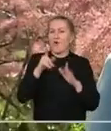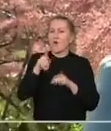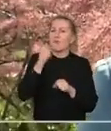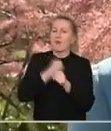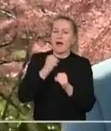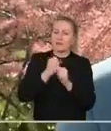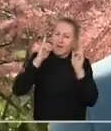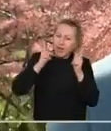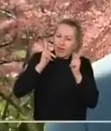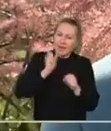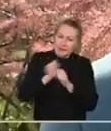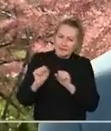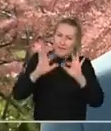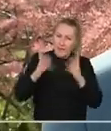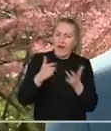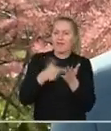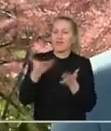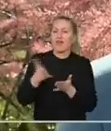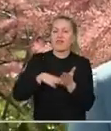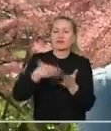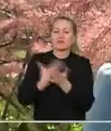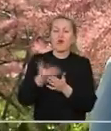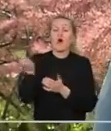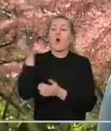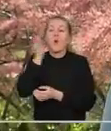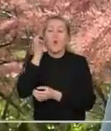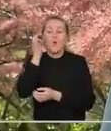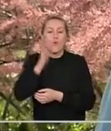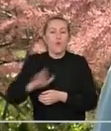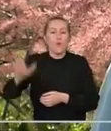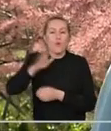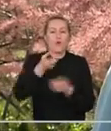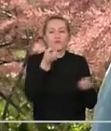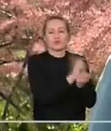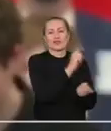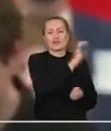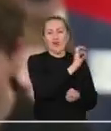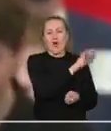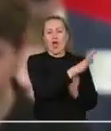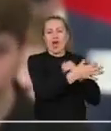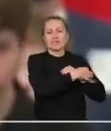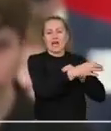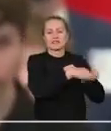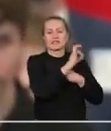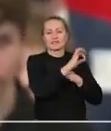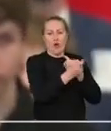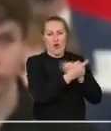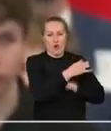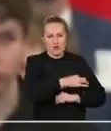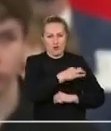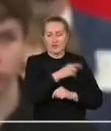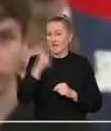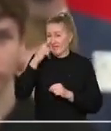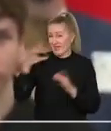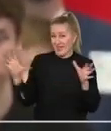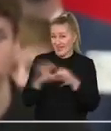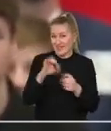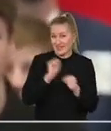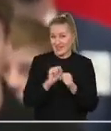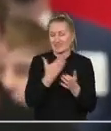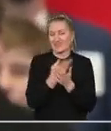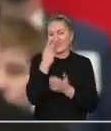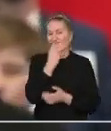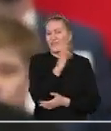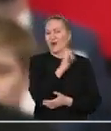UL wobec na przykład gniazda OS, które reprezentuje na przykład opozycja. To nawiązanie i trudno się dziwić do takich